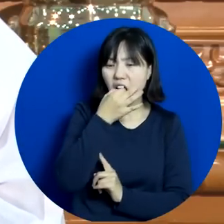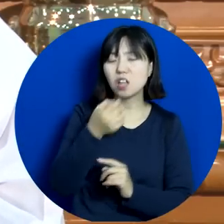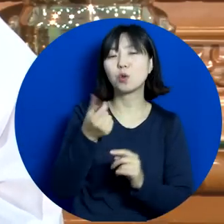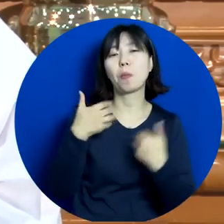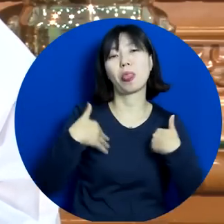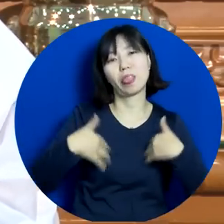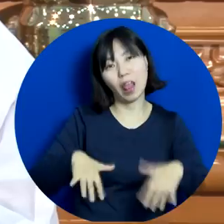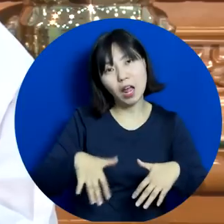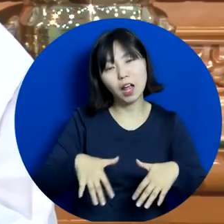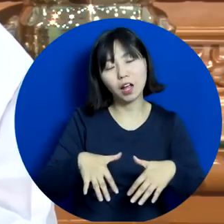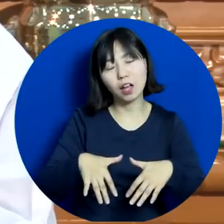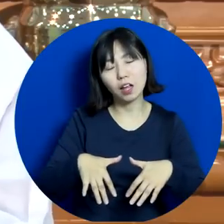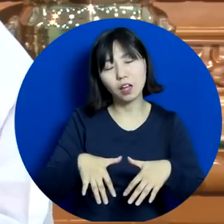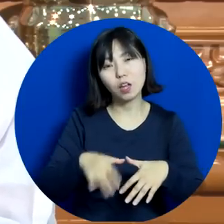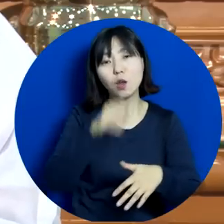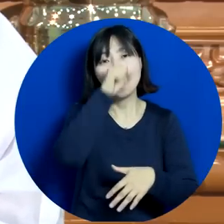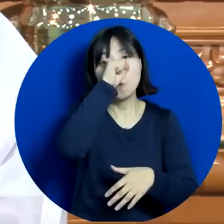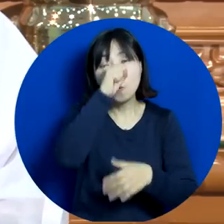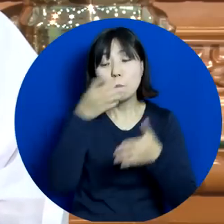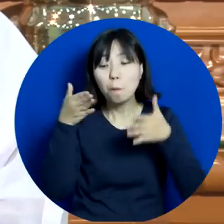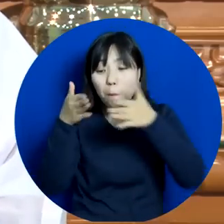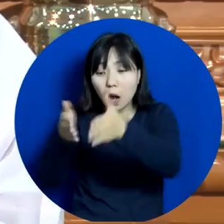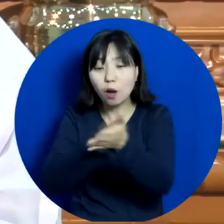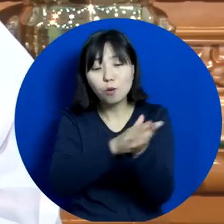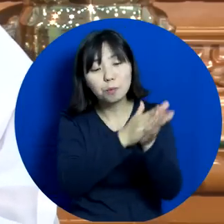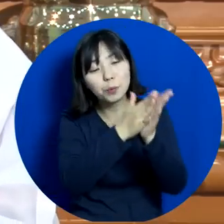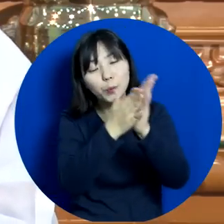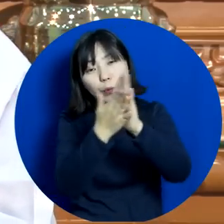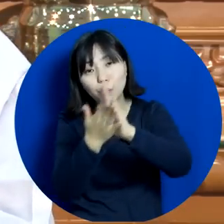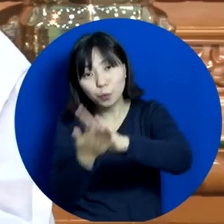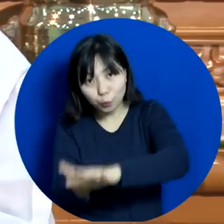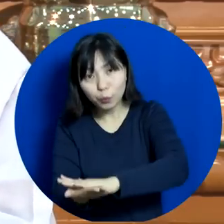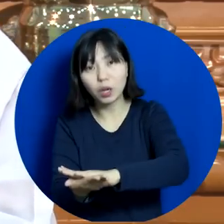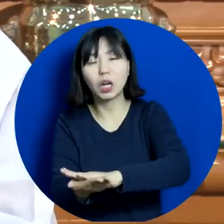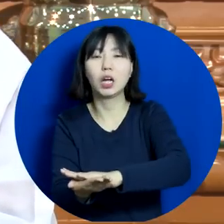이렇게 좋은 쪽으로 바뀌었어. 어느 쪽으로 가야 된다?